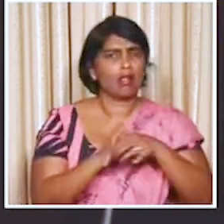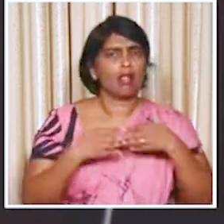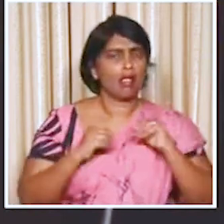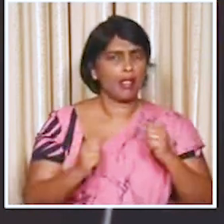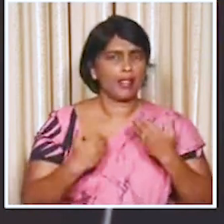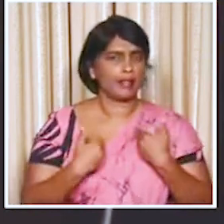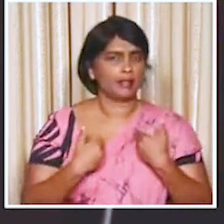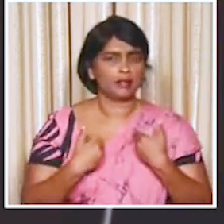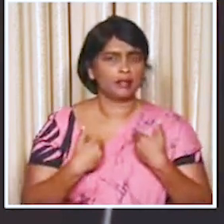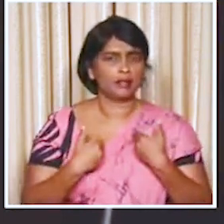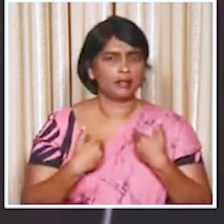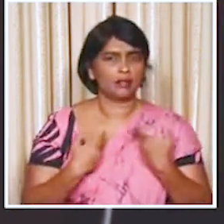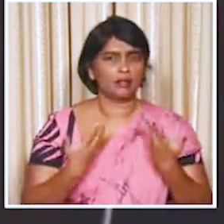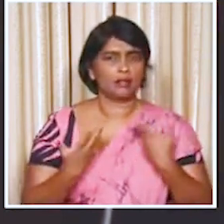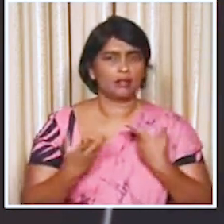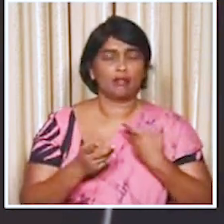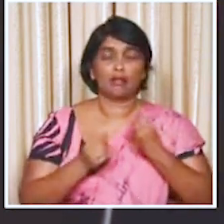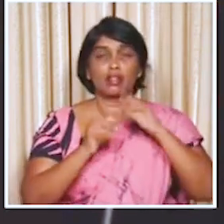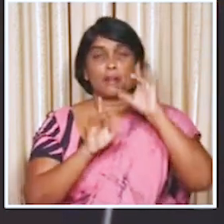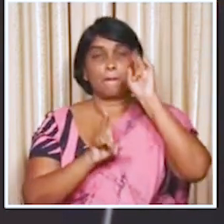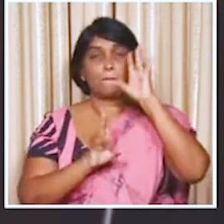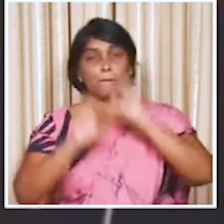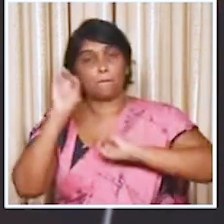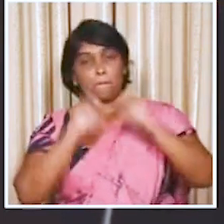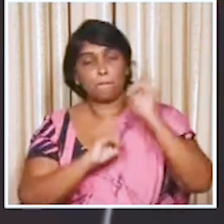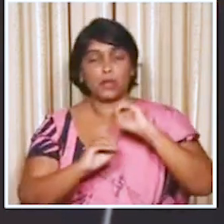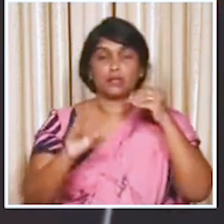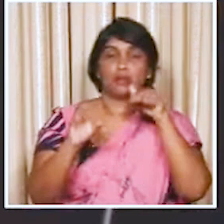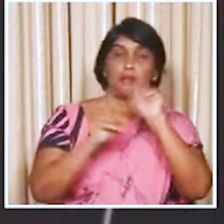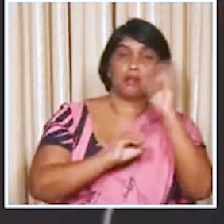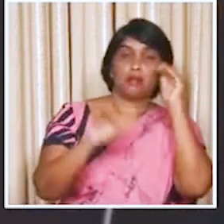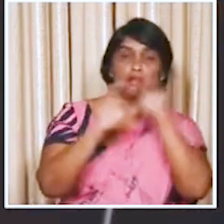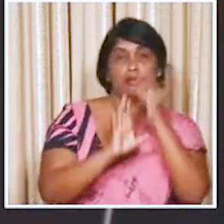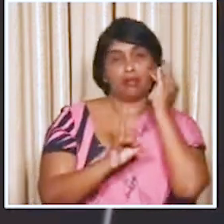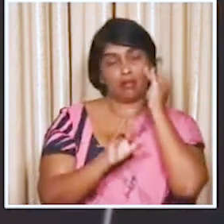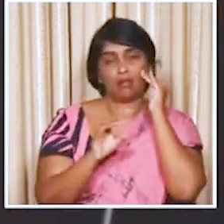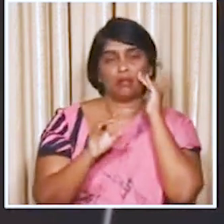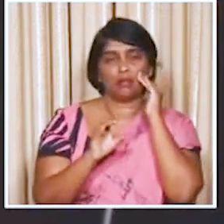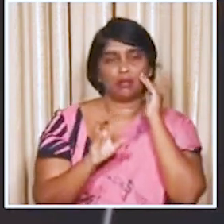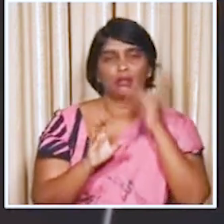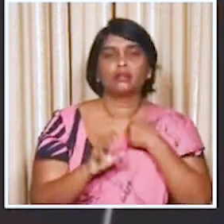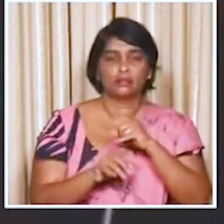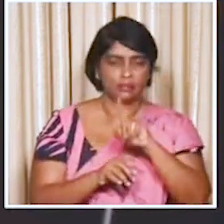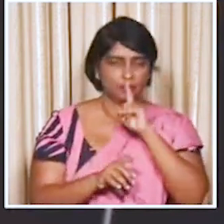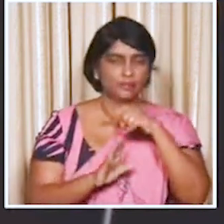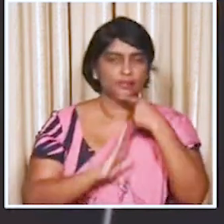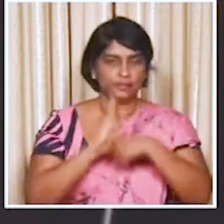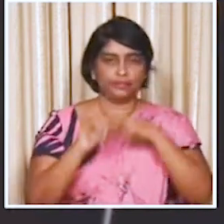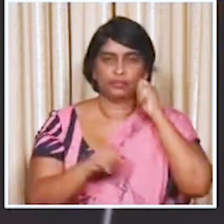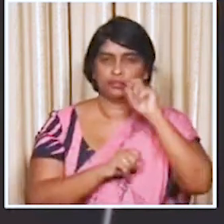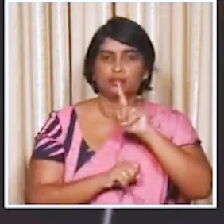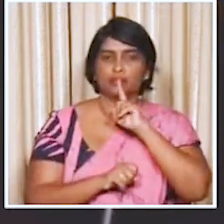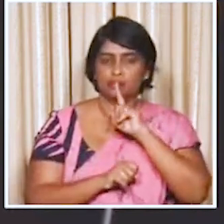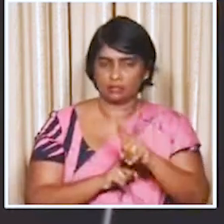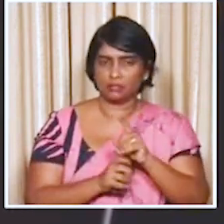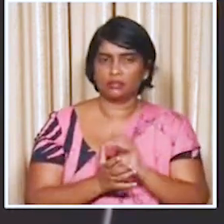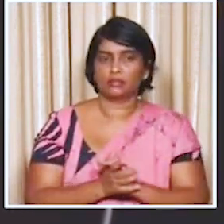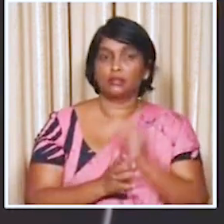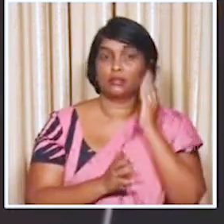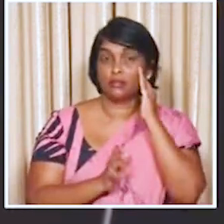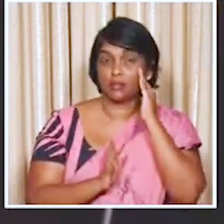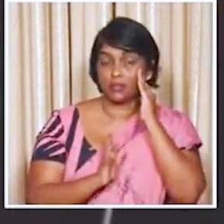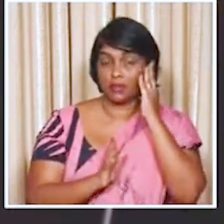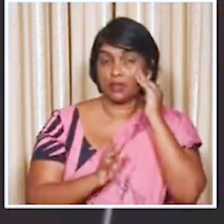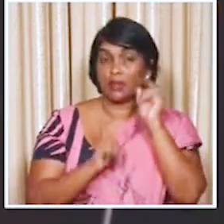meke? Api kota illena 125 ai 30 ai 50 ai kiyala kantawa. Mama ekak deyak me rate janathawata kiyanna kemathi